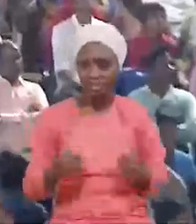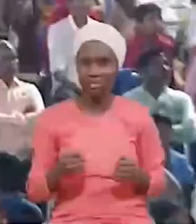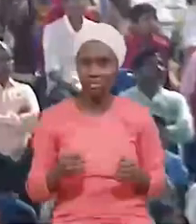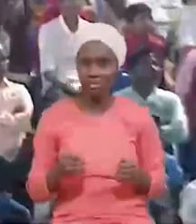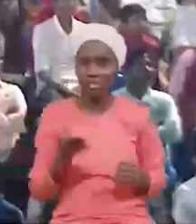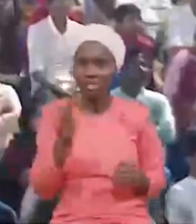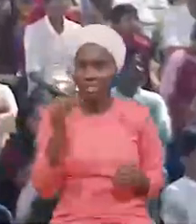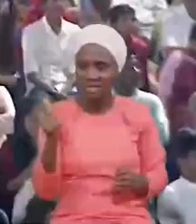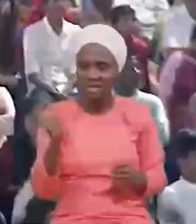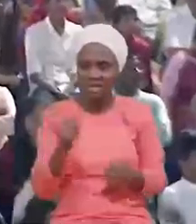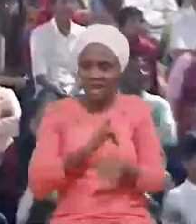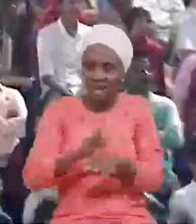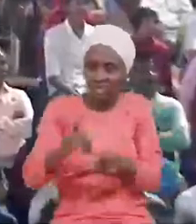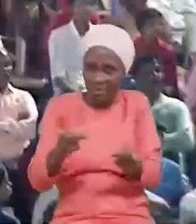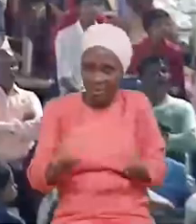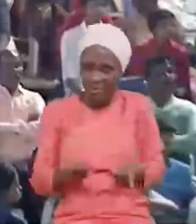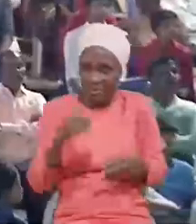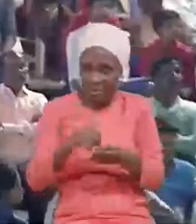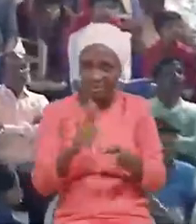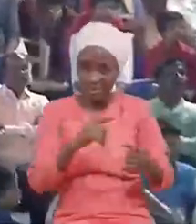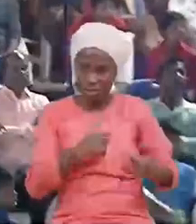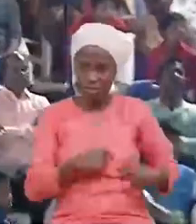Il y a une place vacante dans votre cœur.